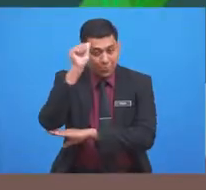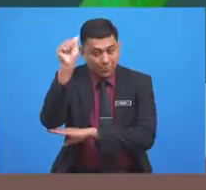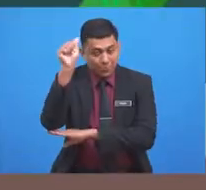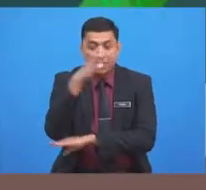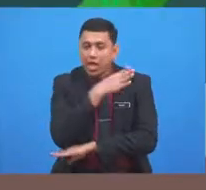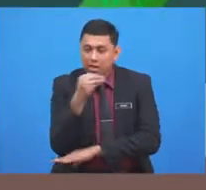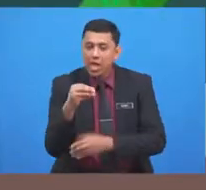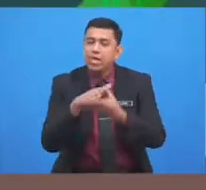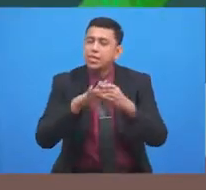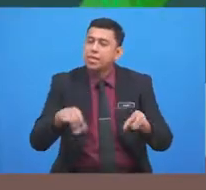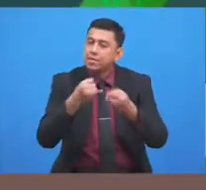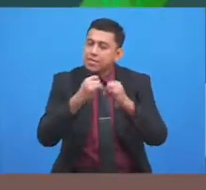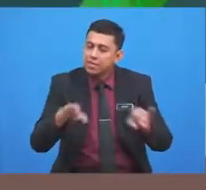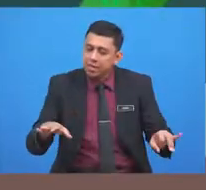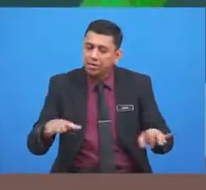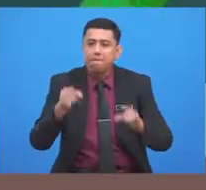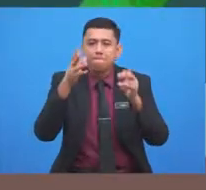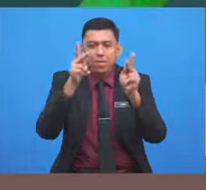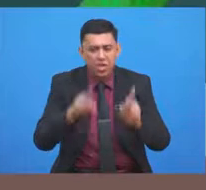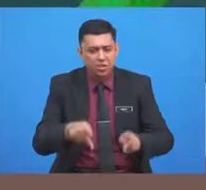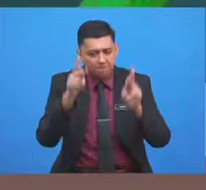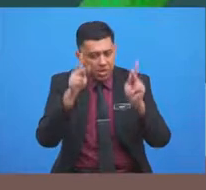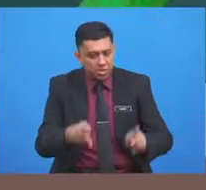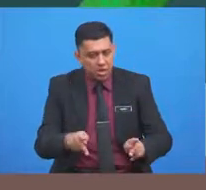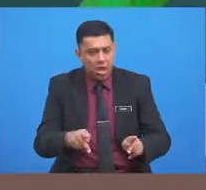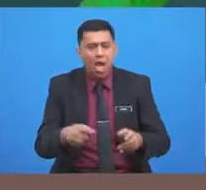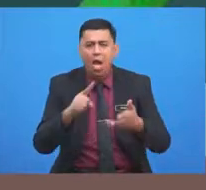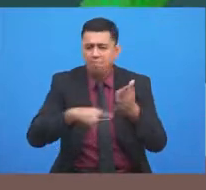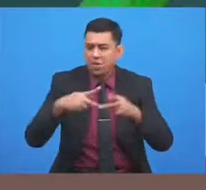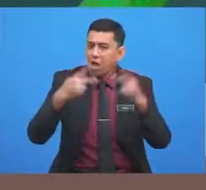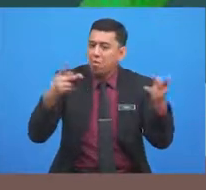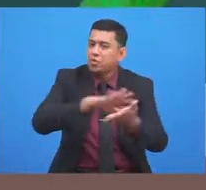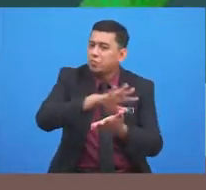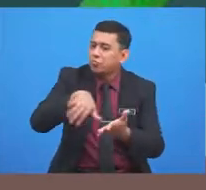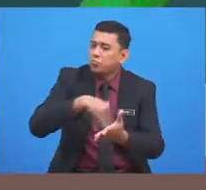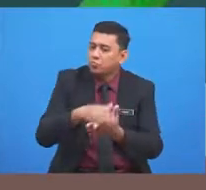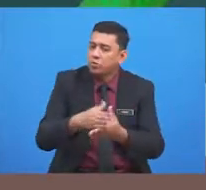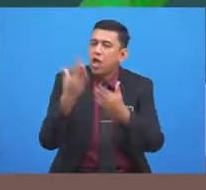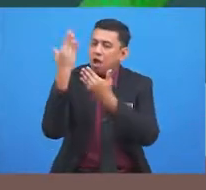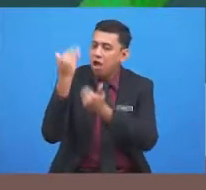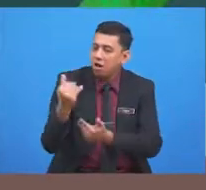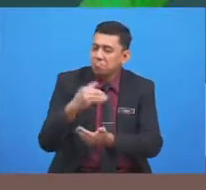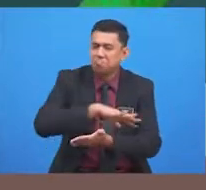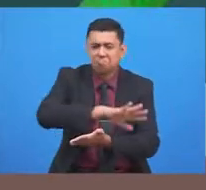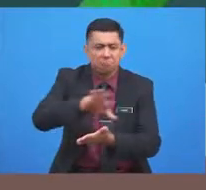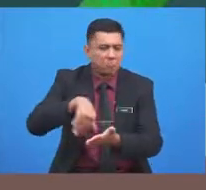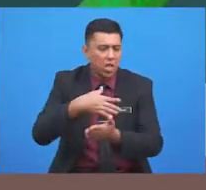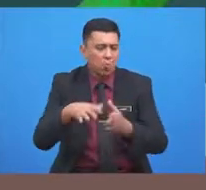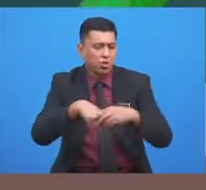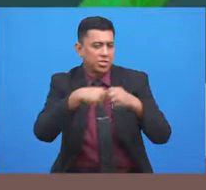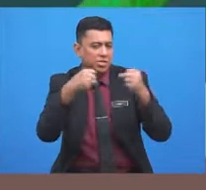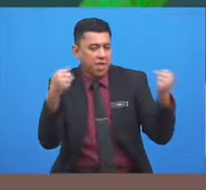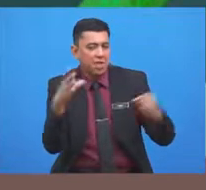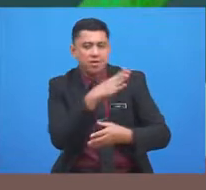Assalamualaikum dan selamat sejahtera pelajar-pelajar. Apa khabar semua? Cikgu berharap pelajar-pelajar berada dalam keadaan sihat